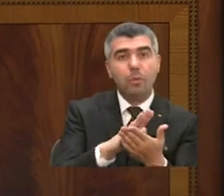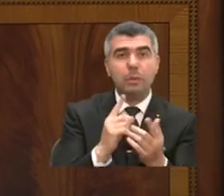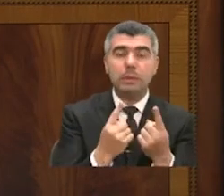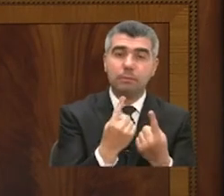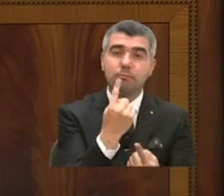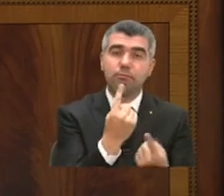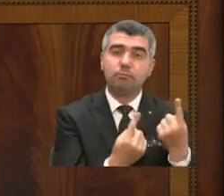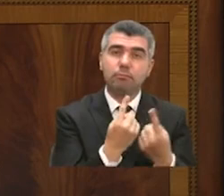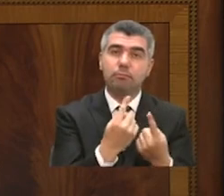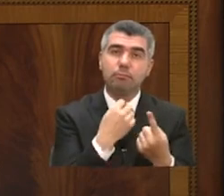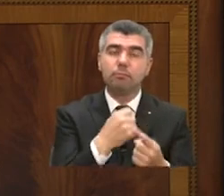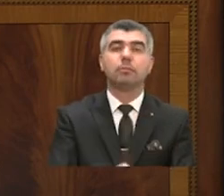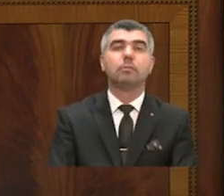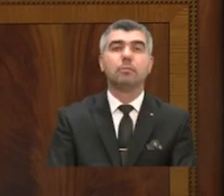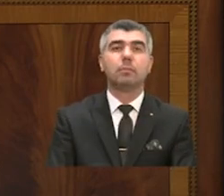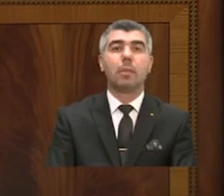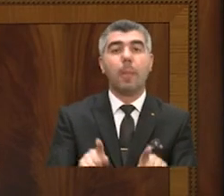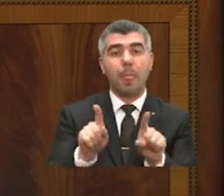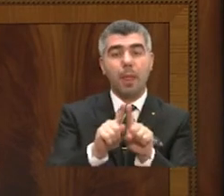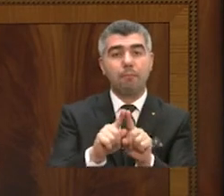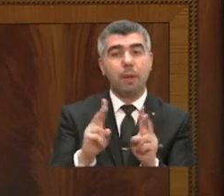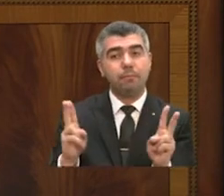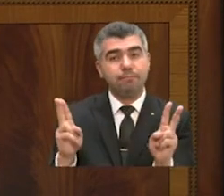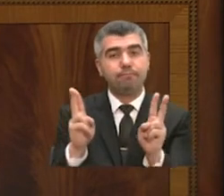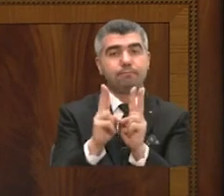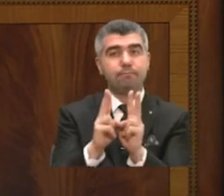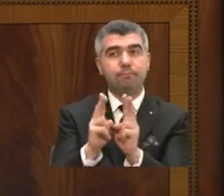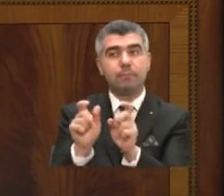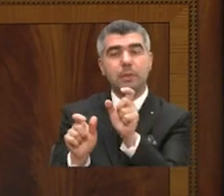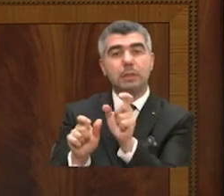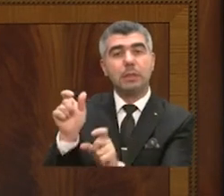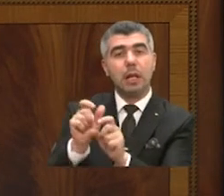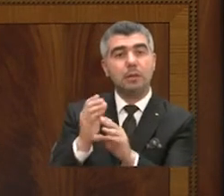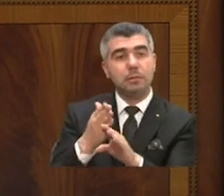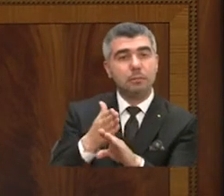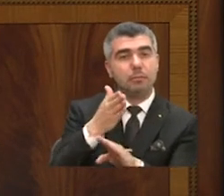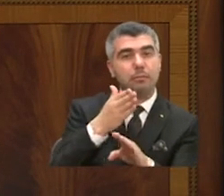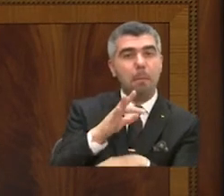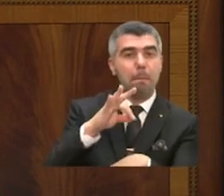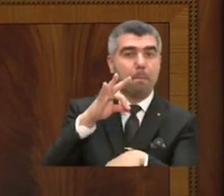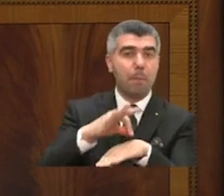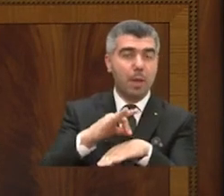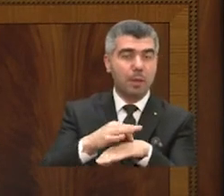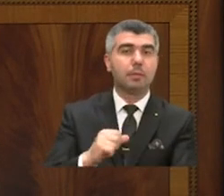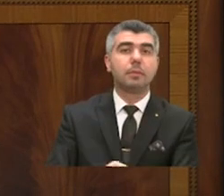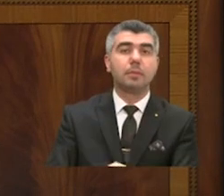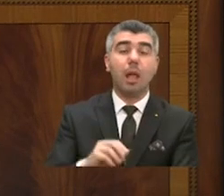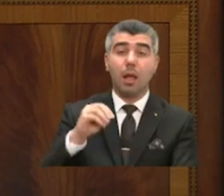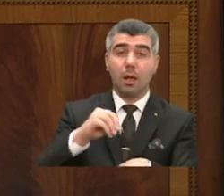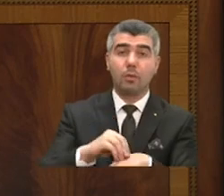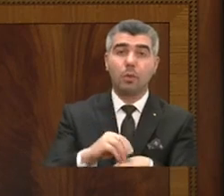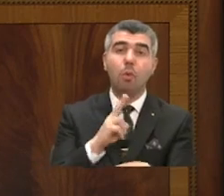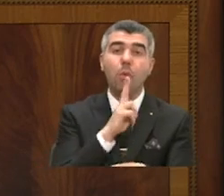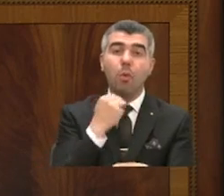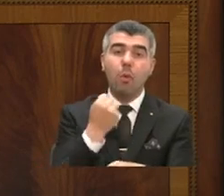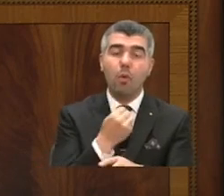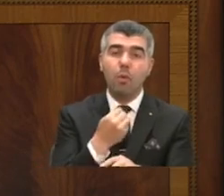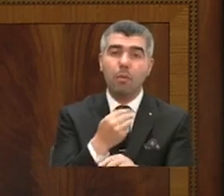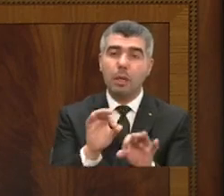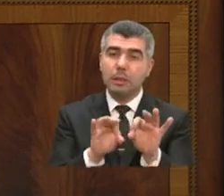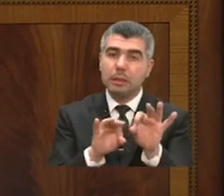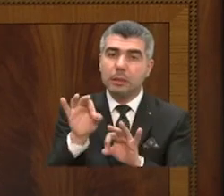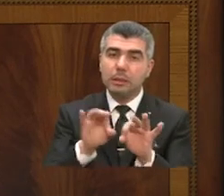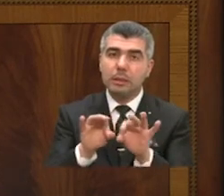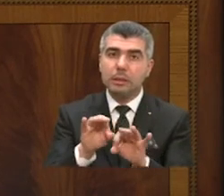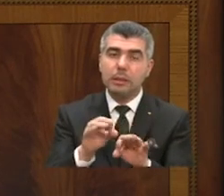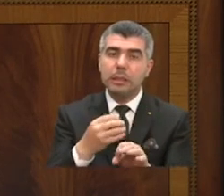لأبسط مقومات وشروط استقبال المرتفقين. كما ستعمل الحكومة على وضع الإطار النظامي والعلمي